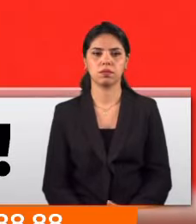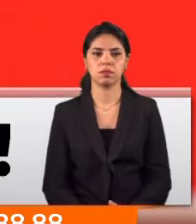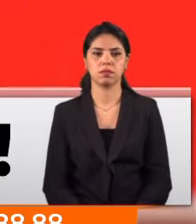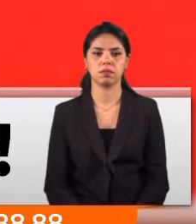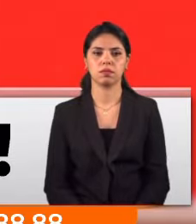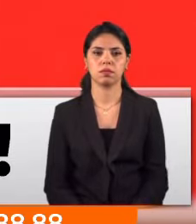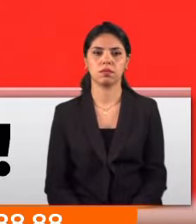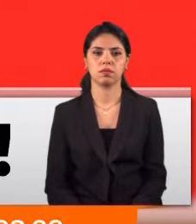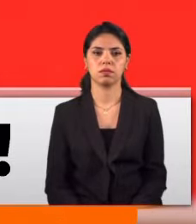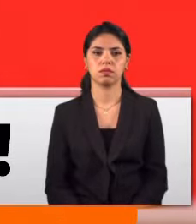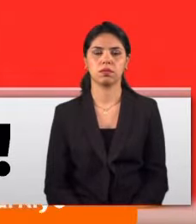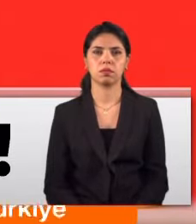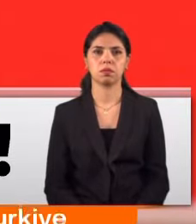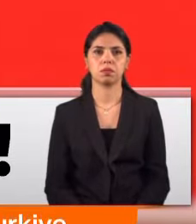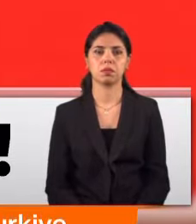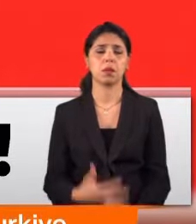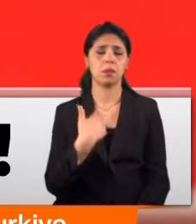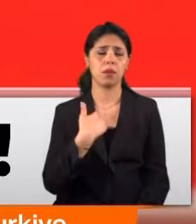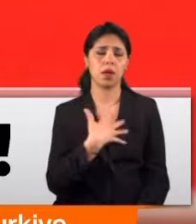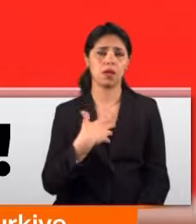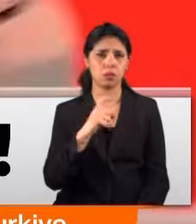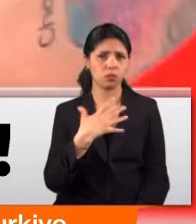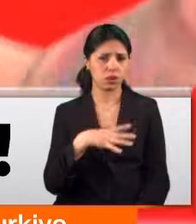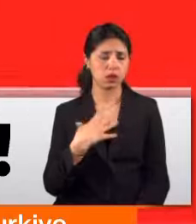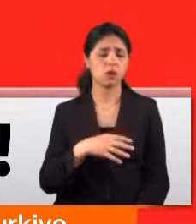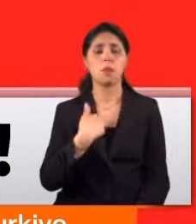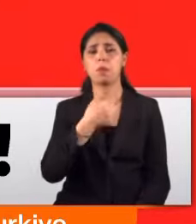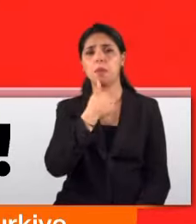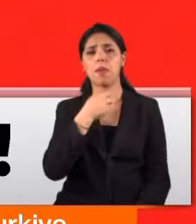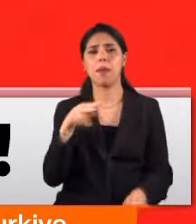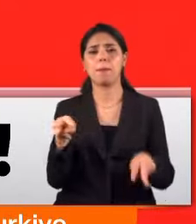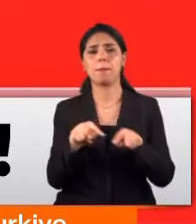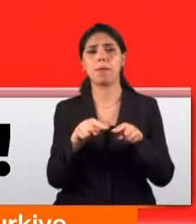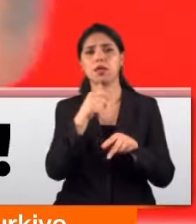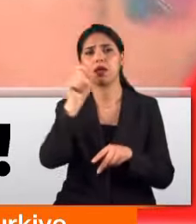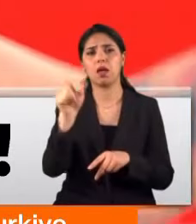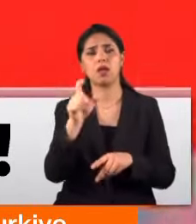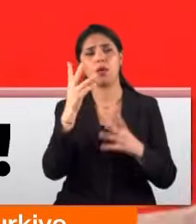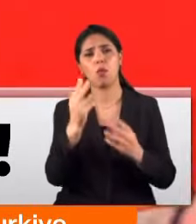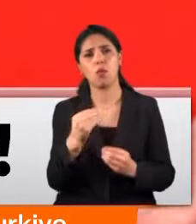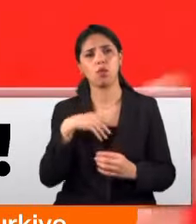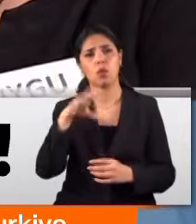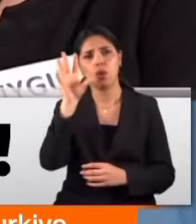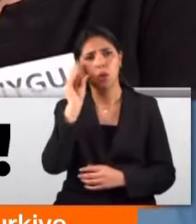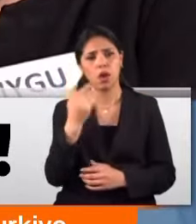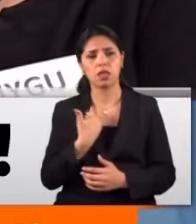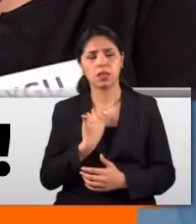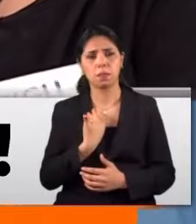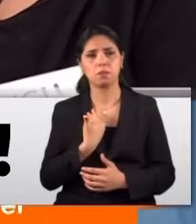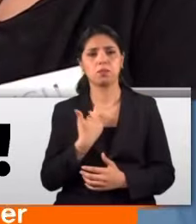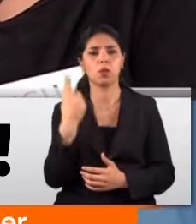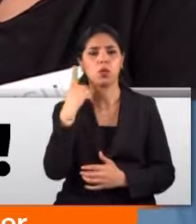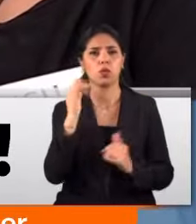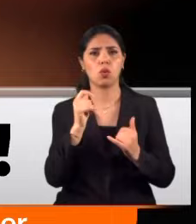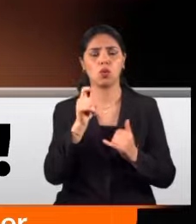bulmak istiyordum. Babamın Metin Akpınar olduğunu öğrendim. Babam gitti beni bir gecelik ilişki olarak herkese anlattı. Ünlü oyuncu